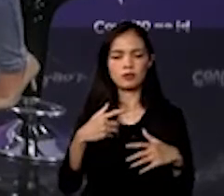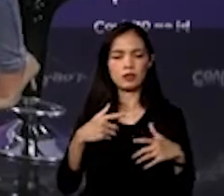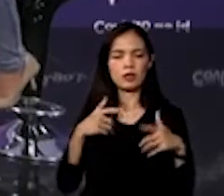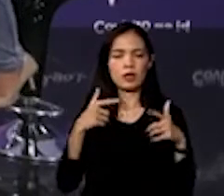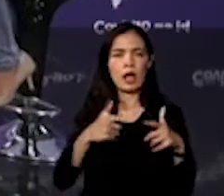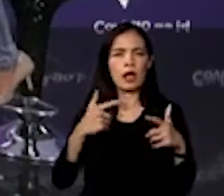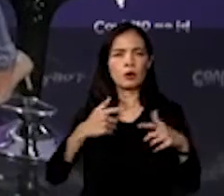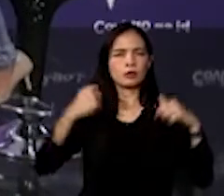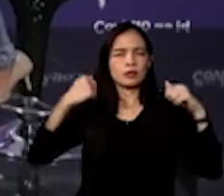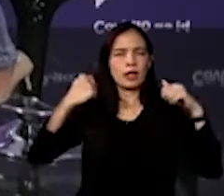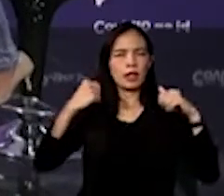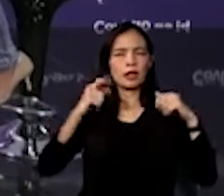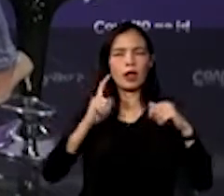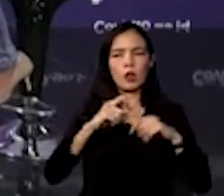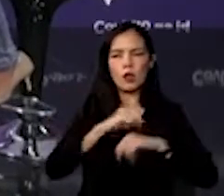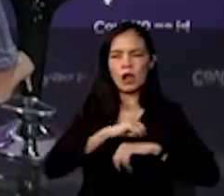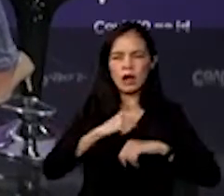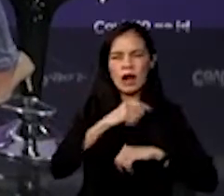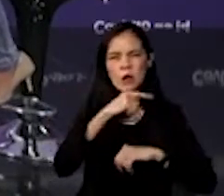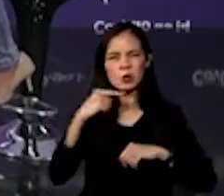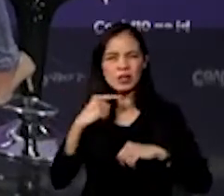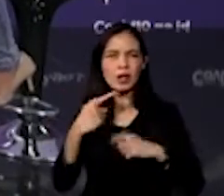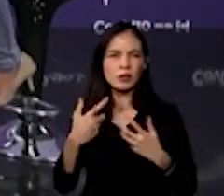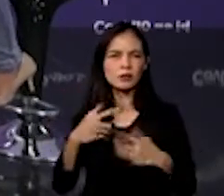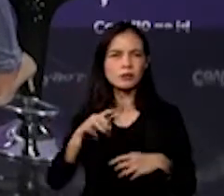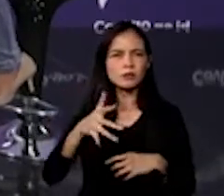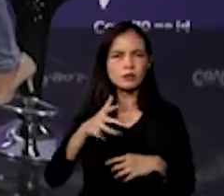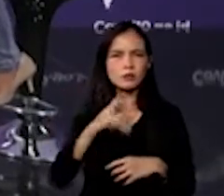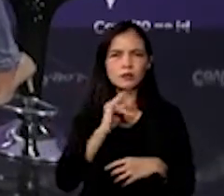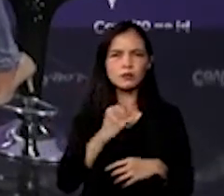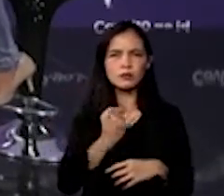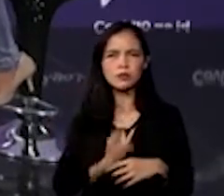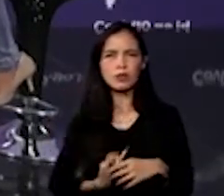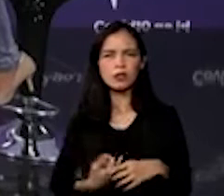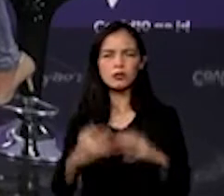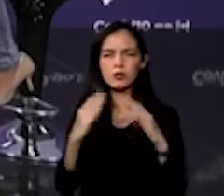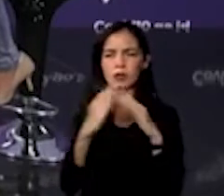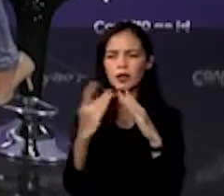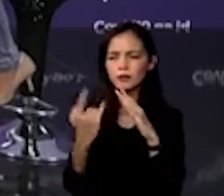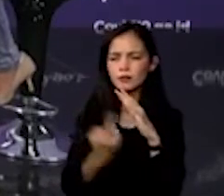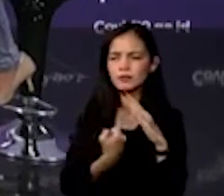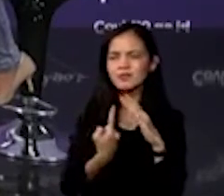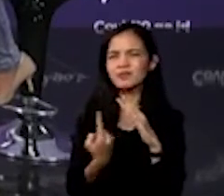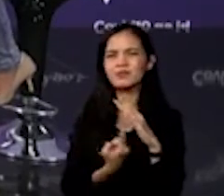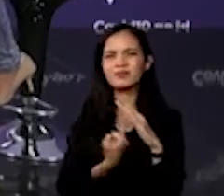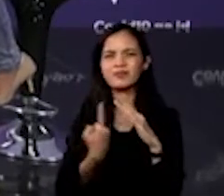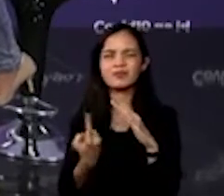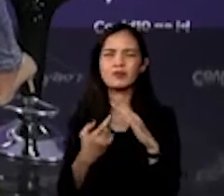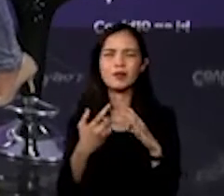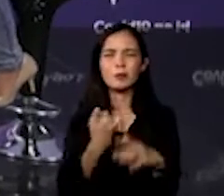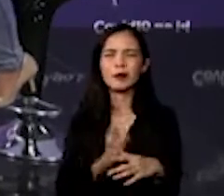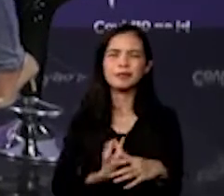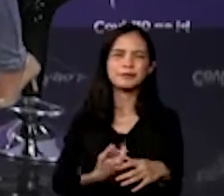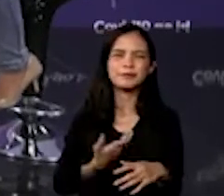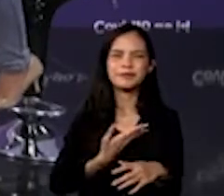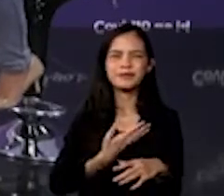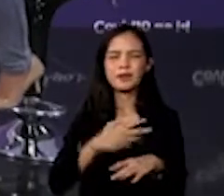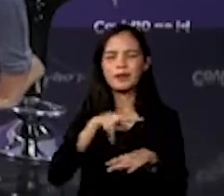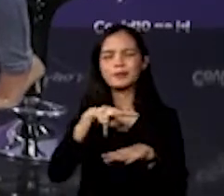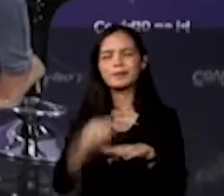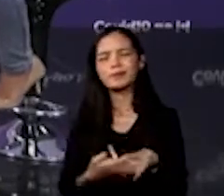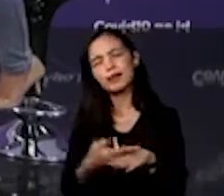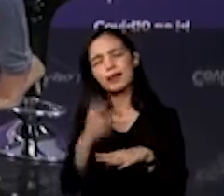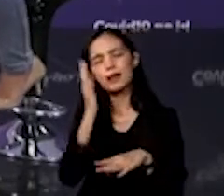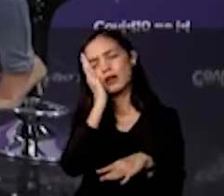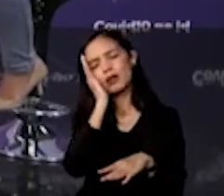kita Kurang olahraga nih terkadang kan kita malas ya Dok Ya udah di rumah jadi kayak bawaannya ad pengin tidur aja misalnya kayak gitu dong atau kita jadi